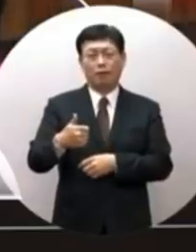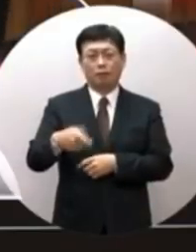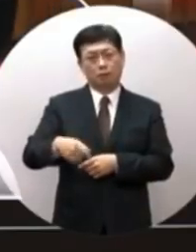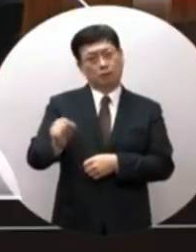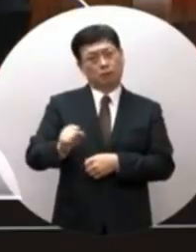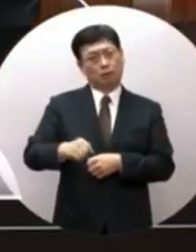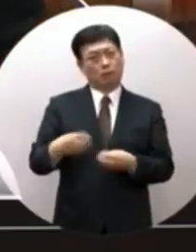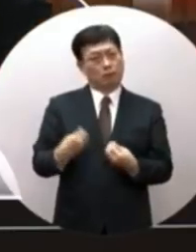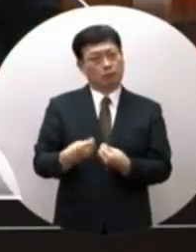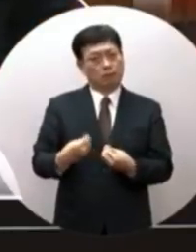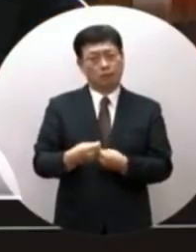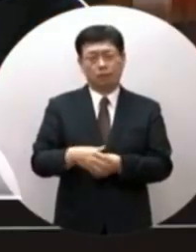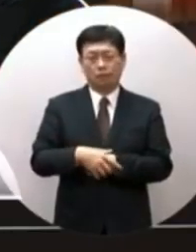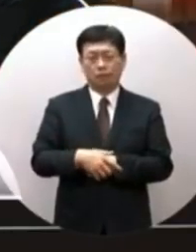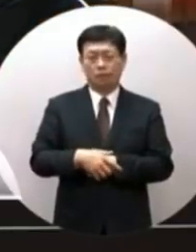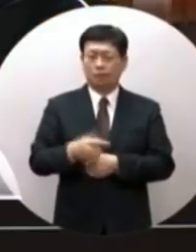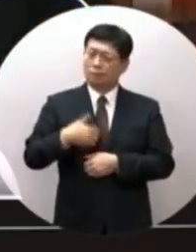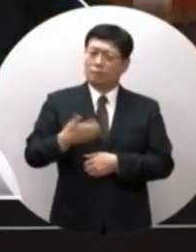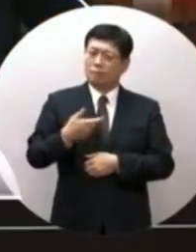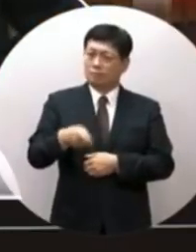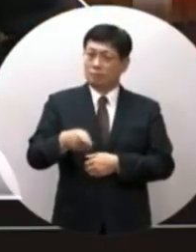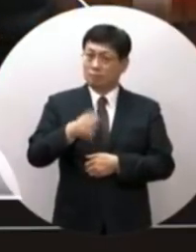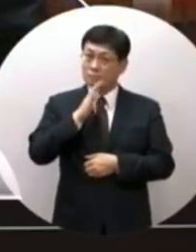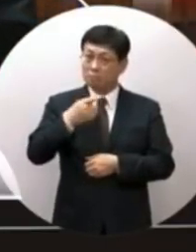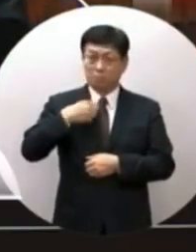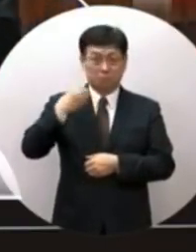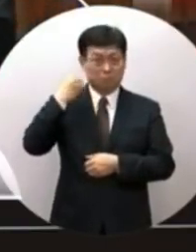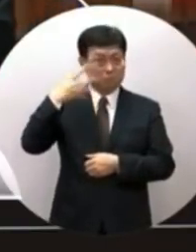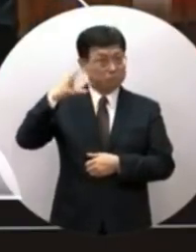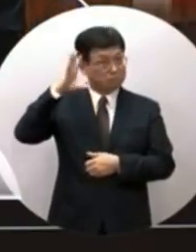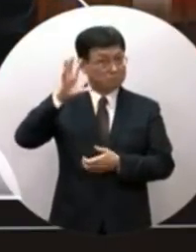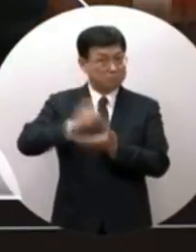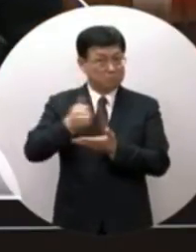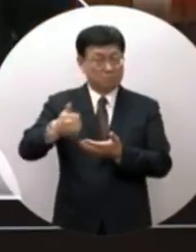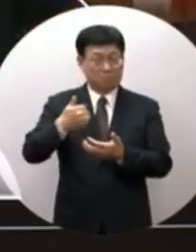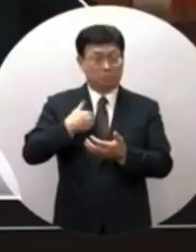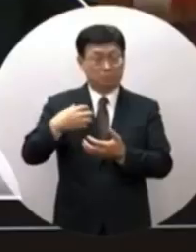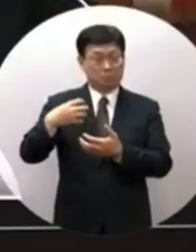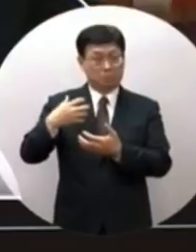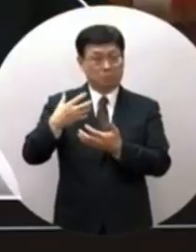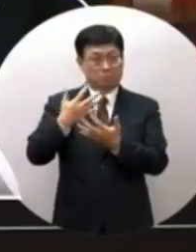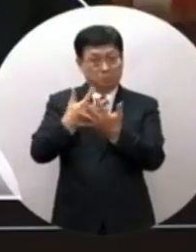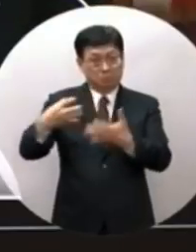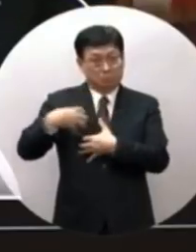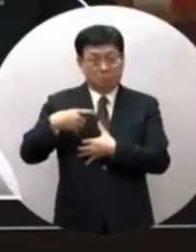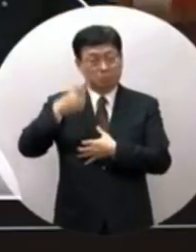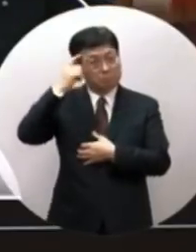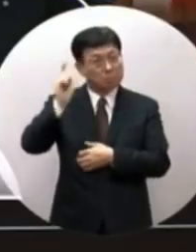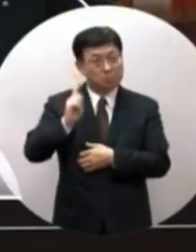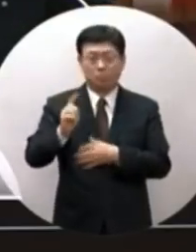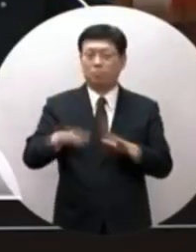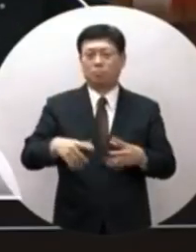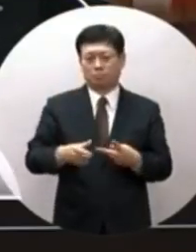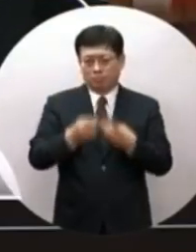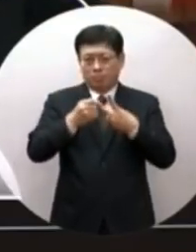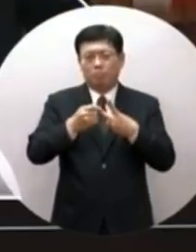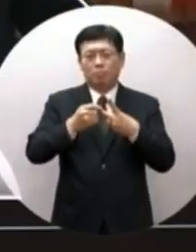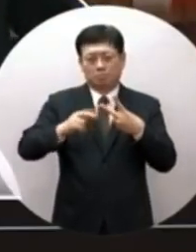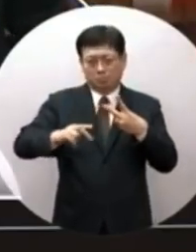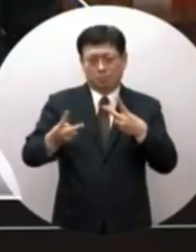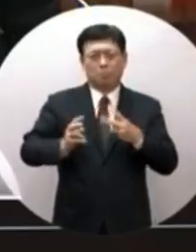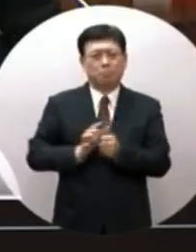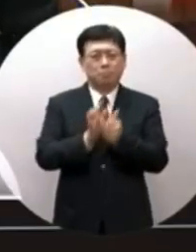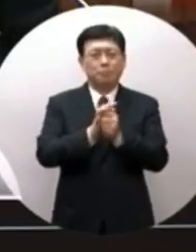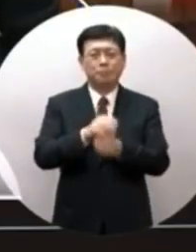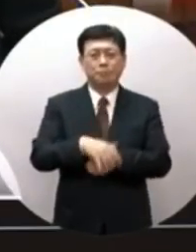安尼袂得嘞。所以我唔知影新闻记者遐王金是安怎想。 今仔我阁推动第二步，叫